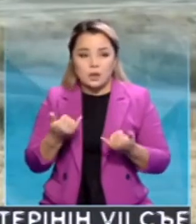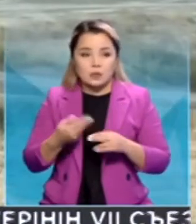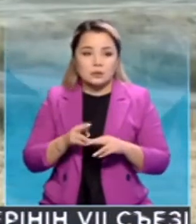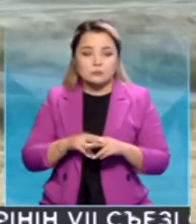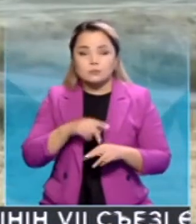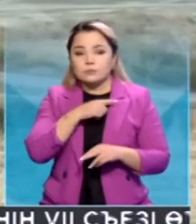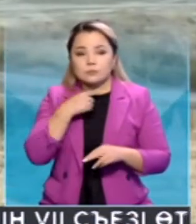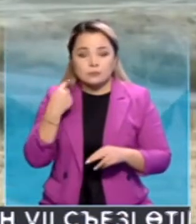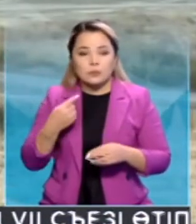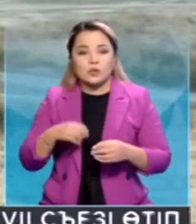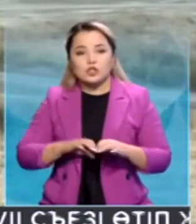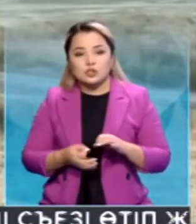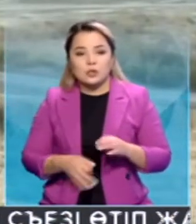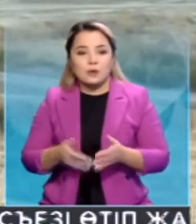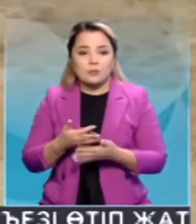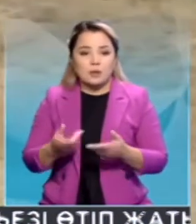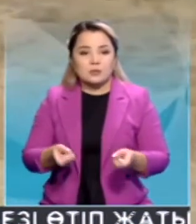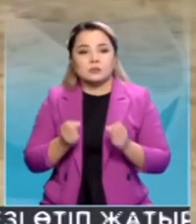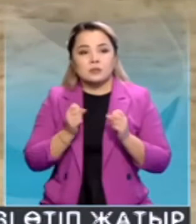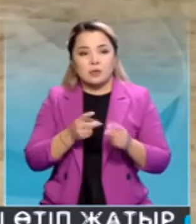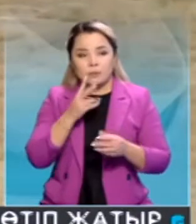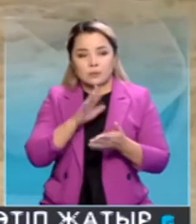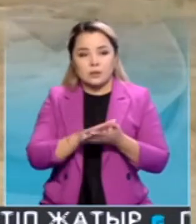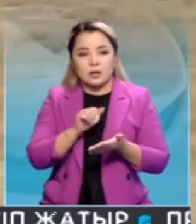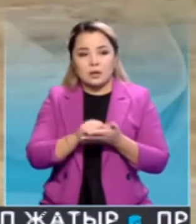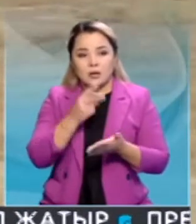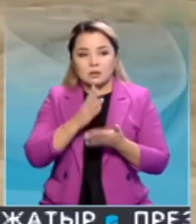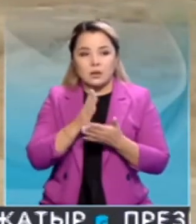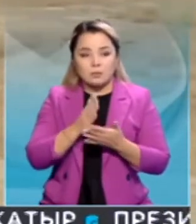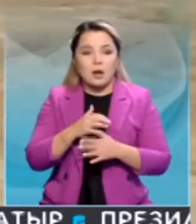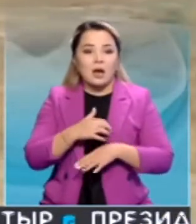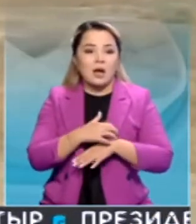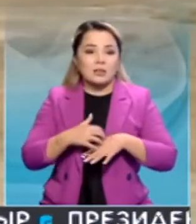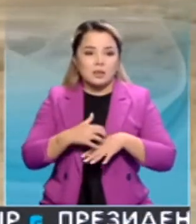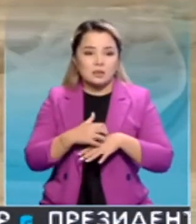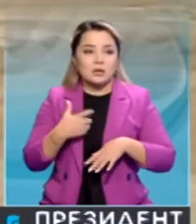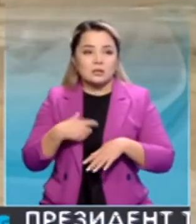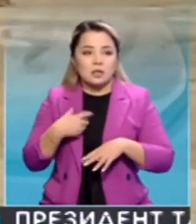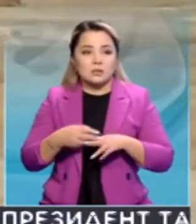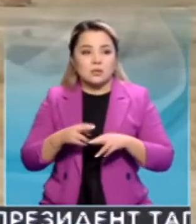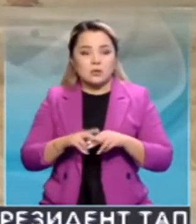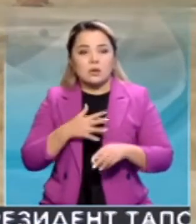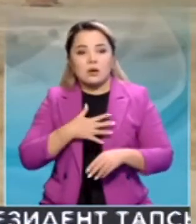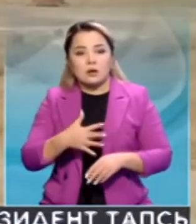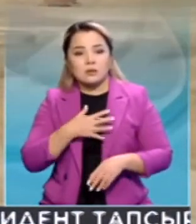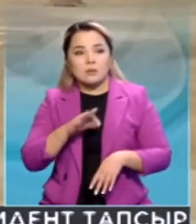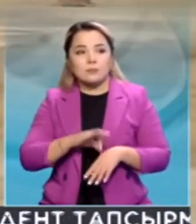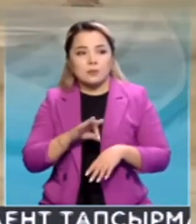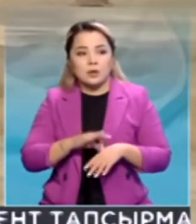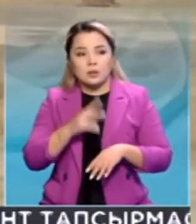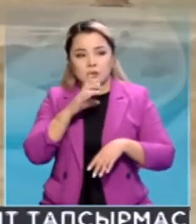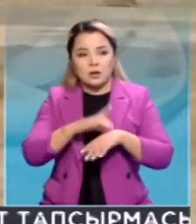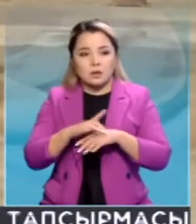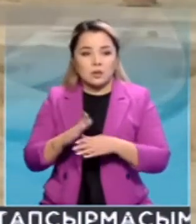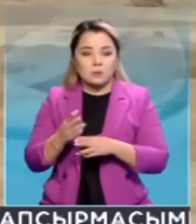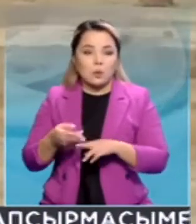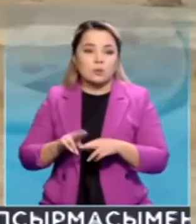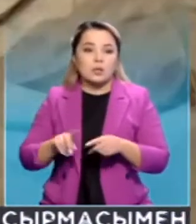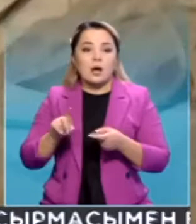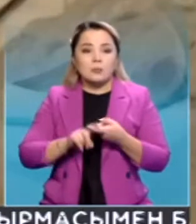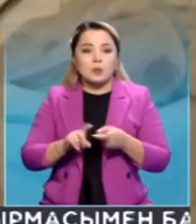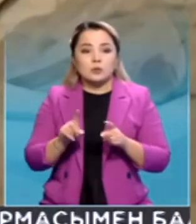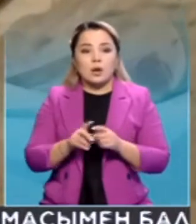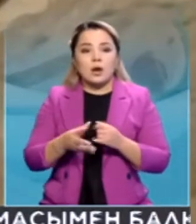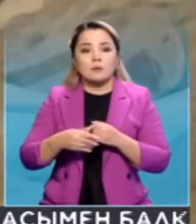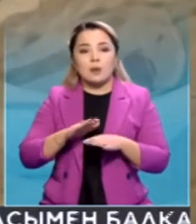сойылған малдың іш құрылысы жарамсыз болып жатыр дейді. Өздері аллергия болып, арты демікпе дертіне ұласқан. Осыған байланысты аймақ